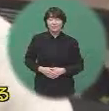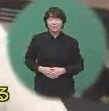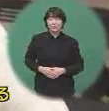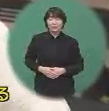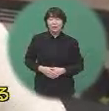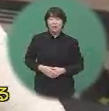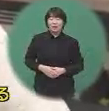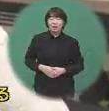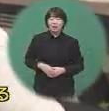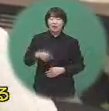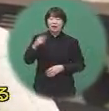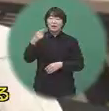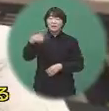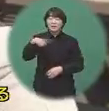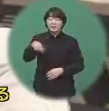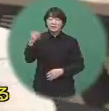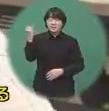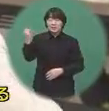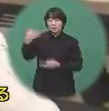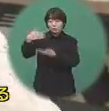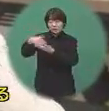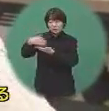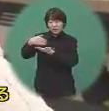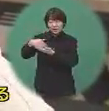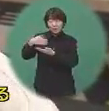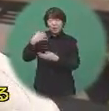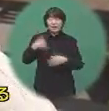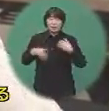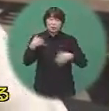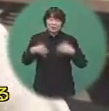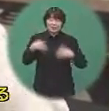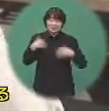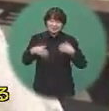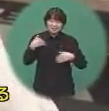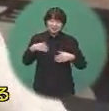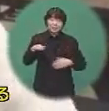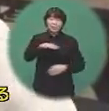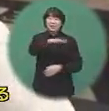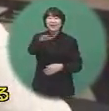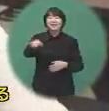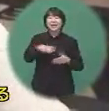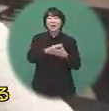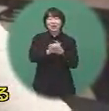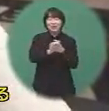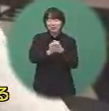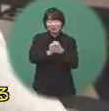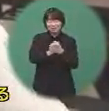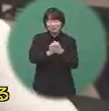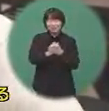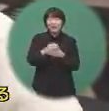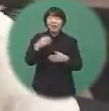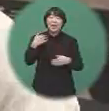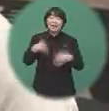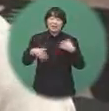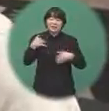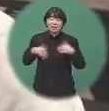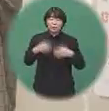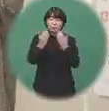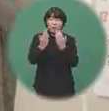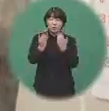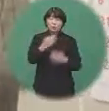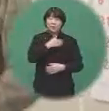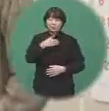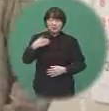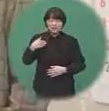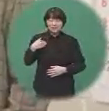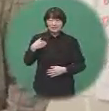先生の説明も楽しいし、こう皆さんフレンドリーに接してくれるので楽しく勉強できています。 教室